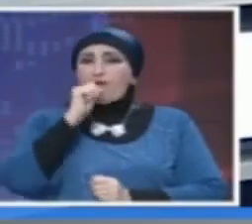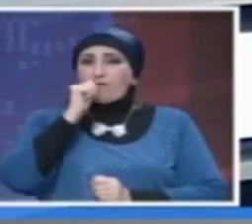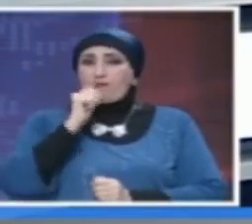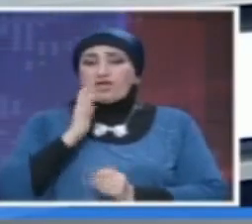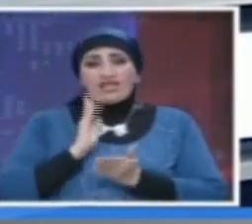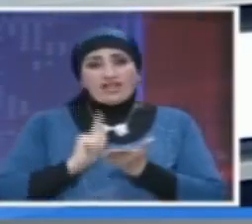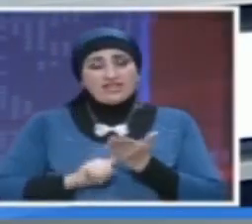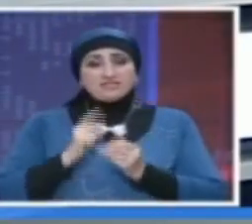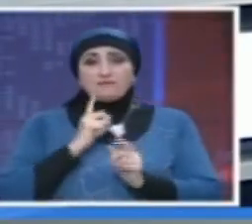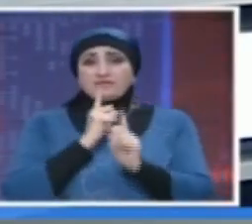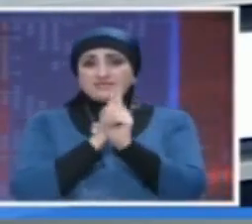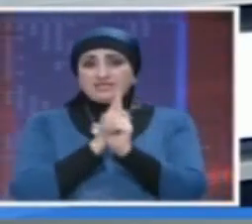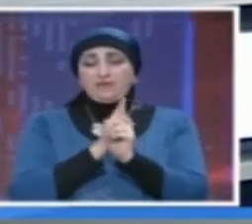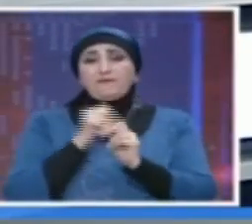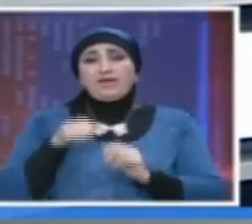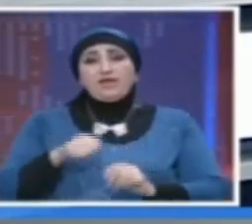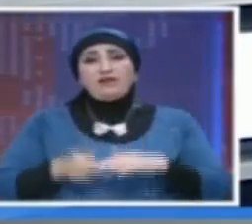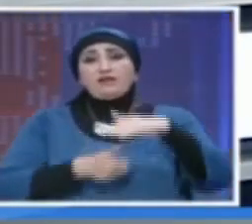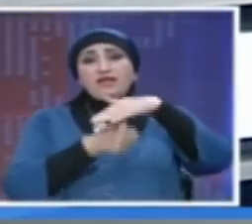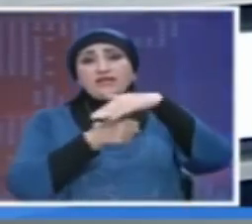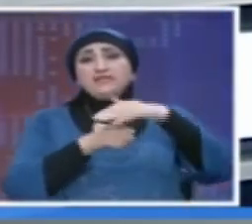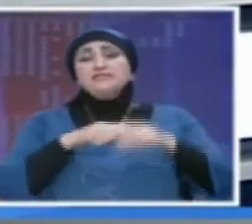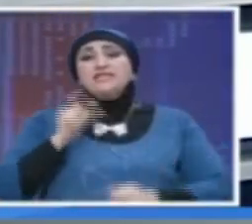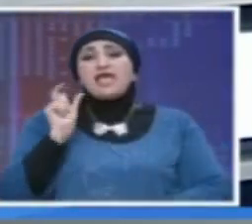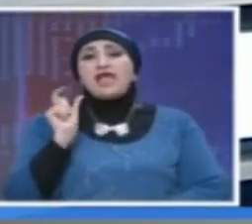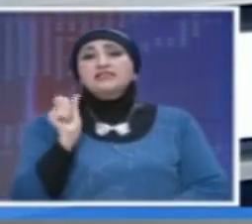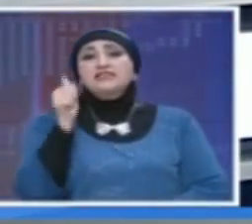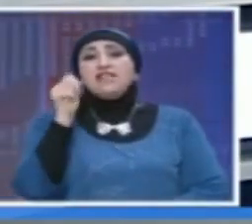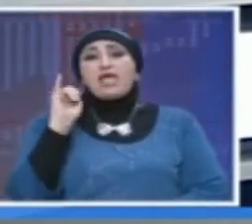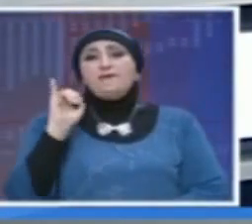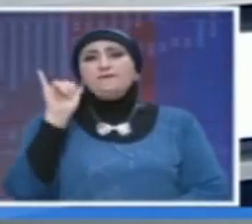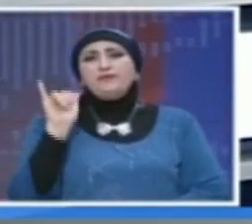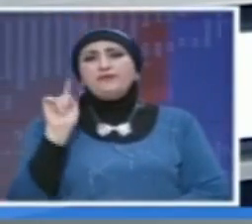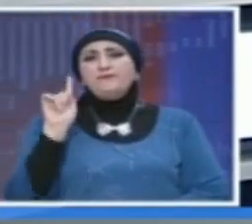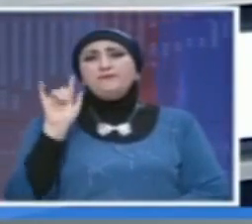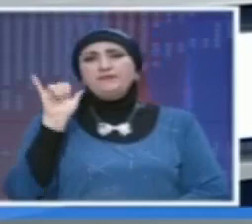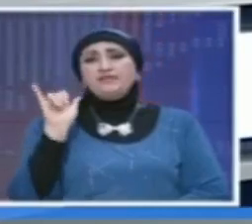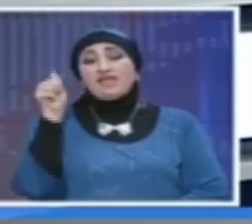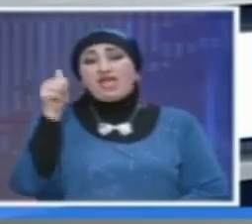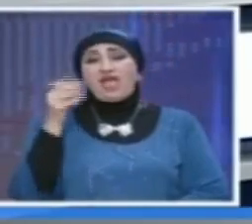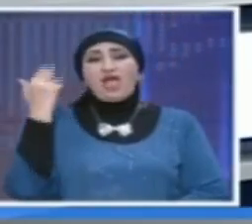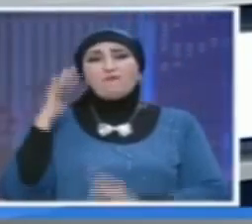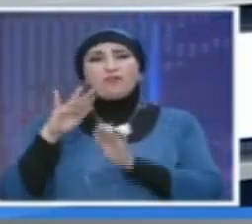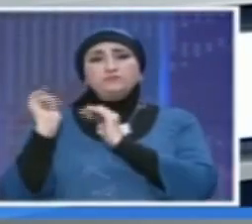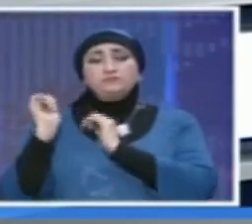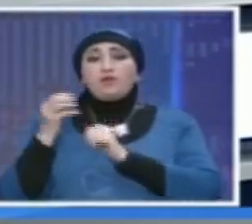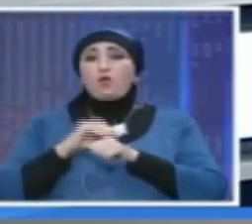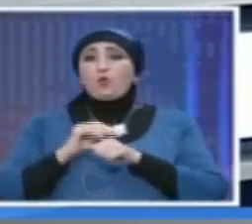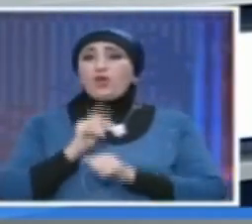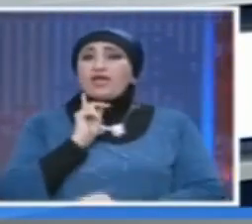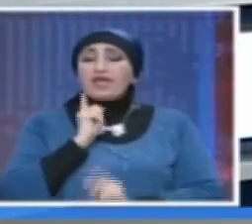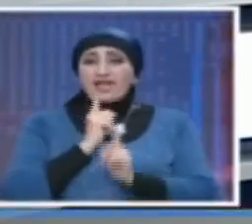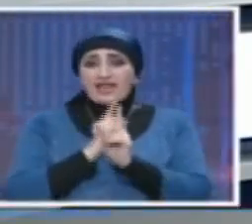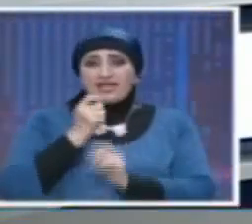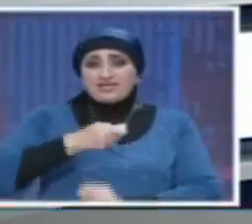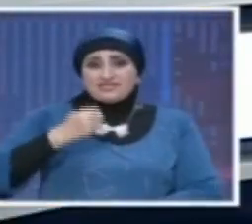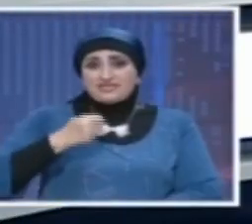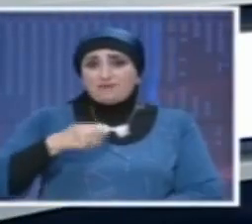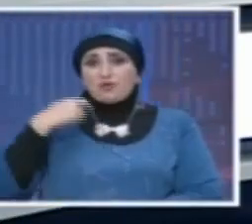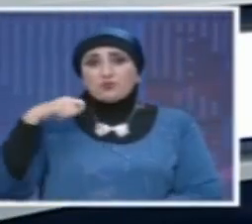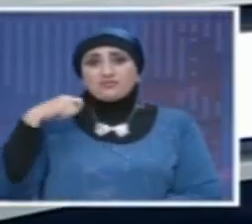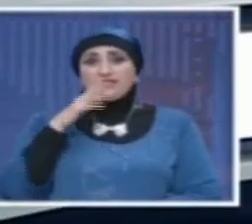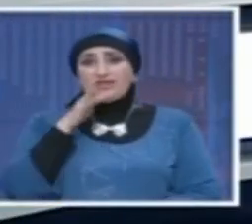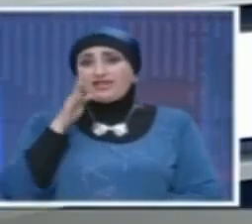ذلك خلال استقبال سيادته رئيس جمهورية ناميبيا الأسبق سام نيوما. وخلال استقباله وزير